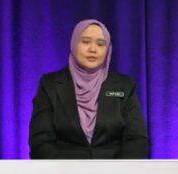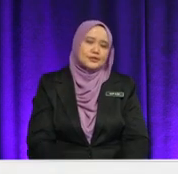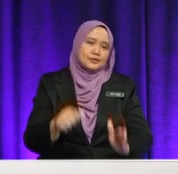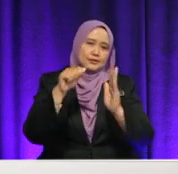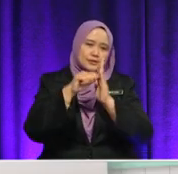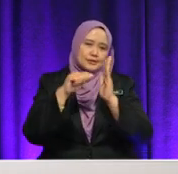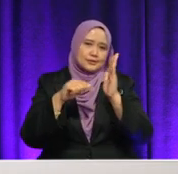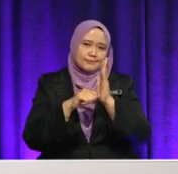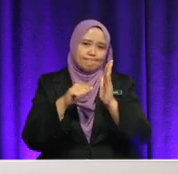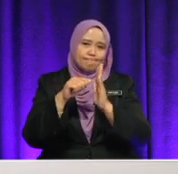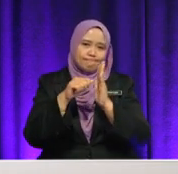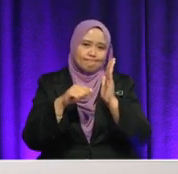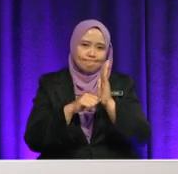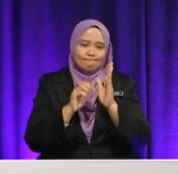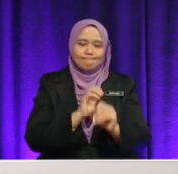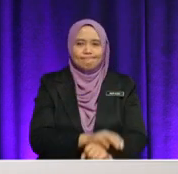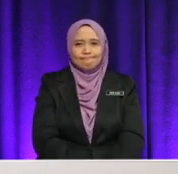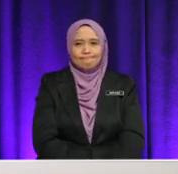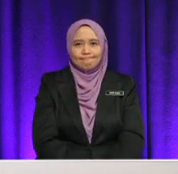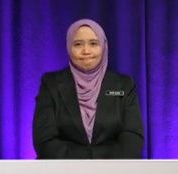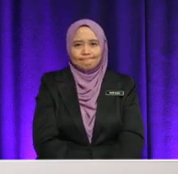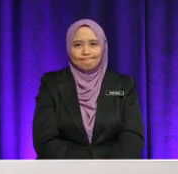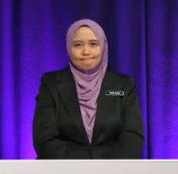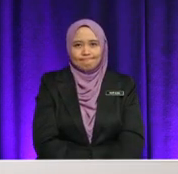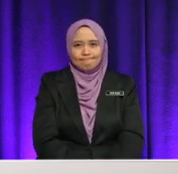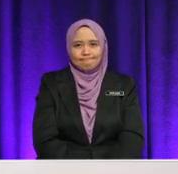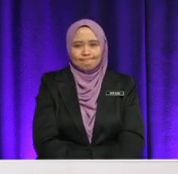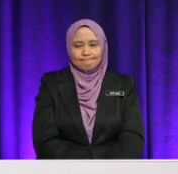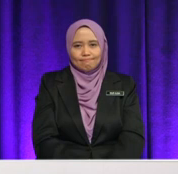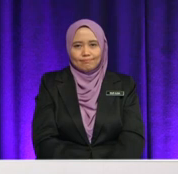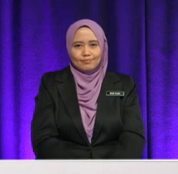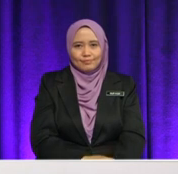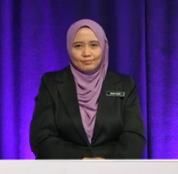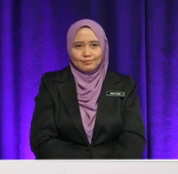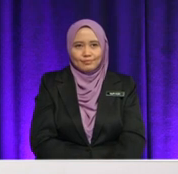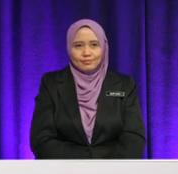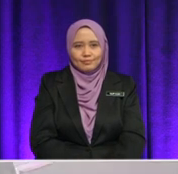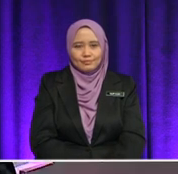saluran barulah calon tersebut layak menjadi calon dalam penjara ya